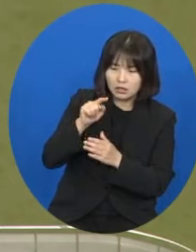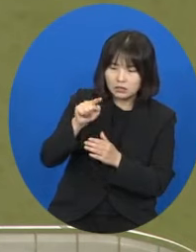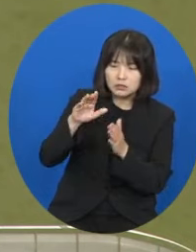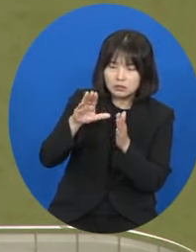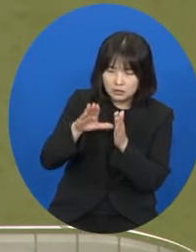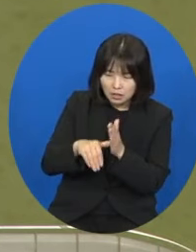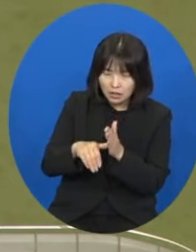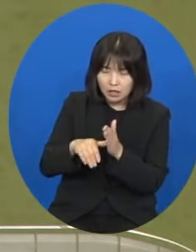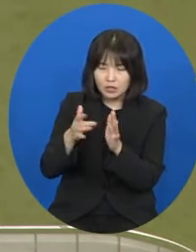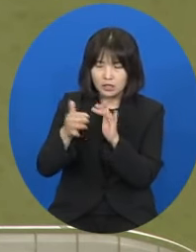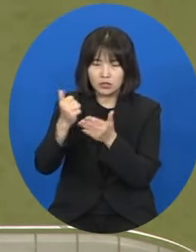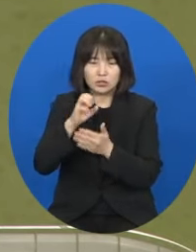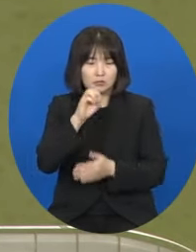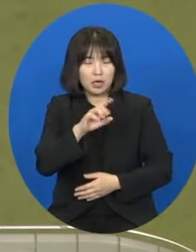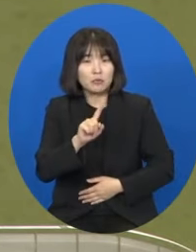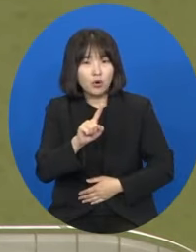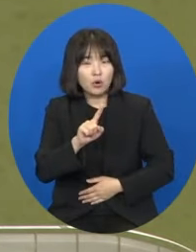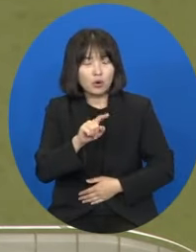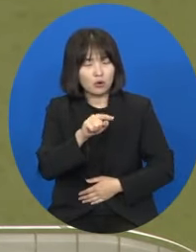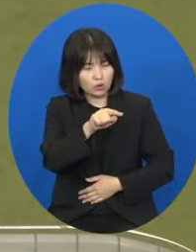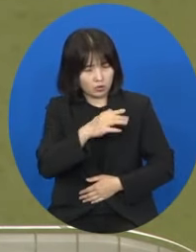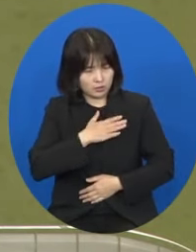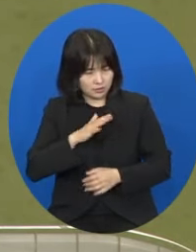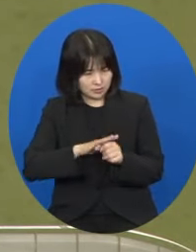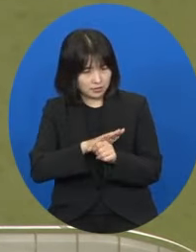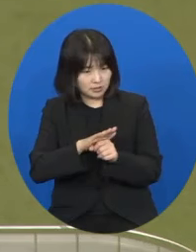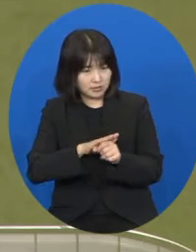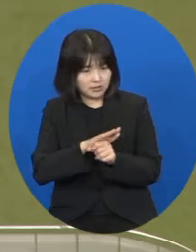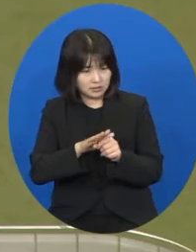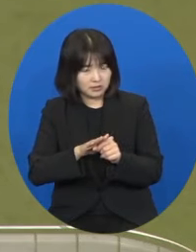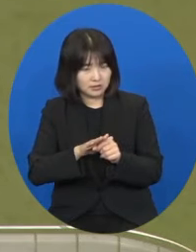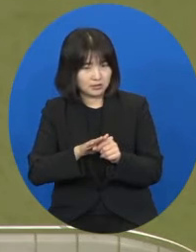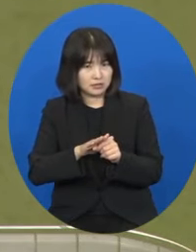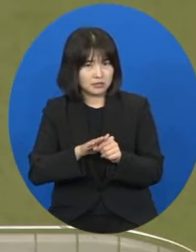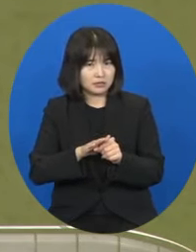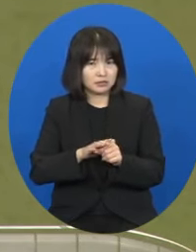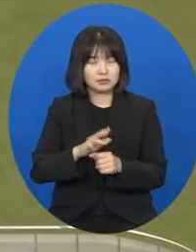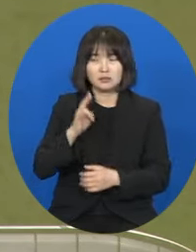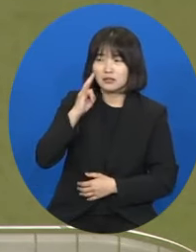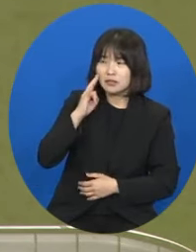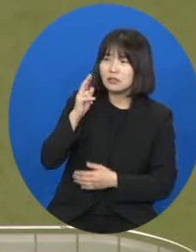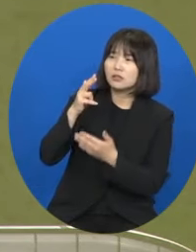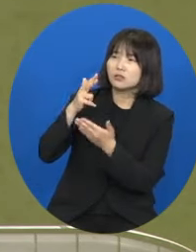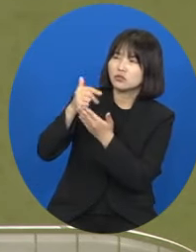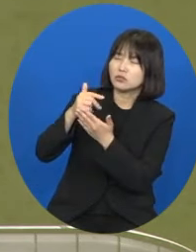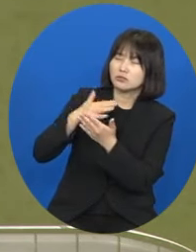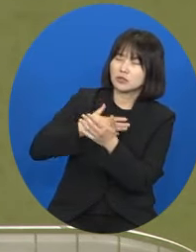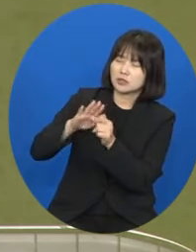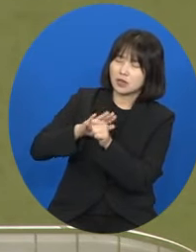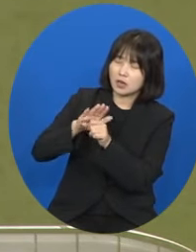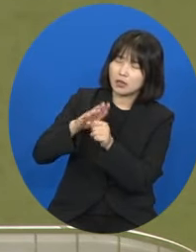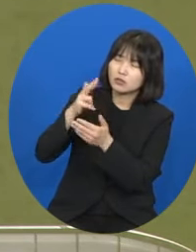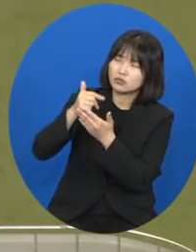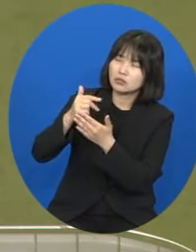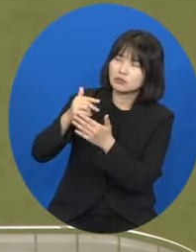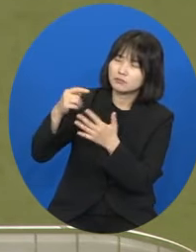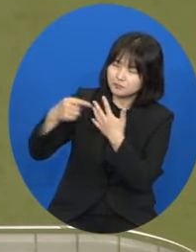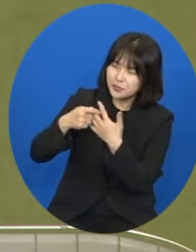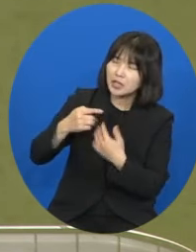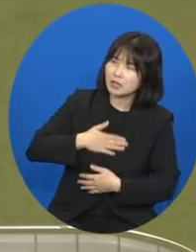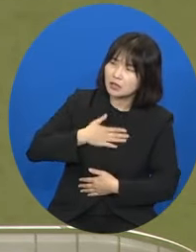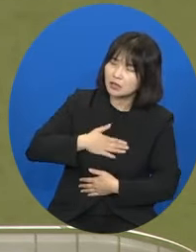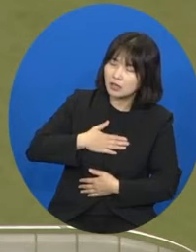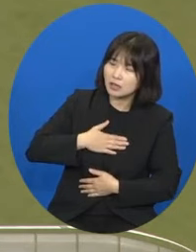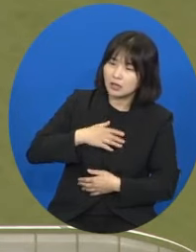하십니까? 베드로야, 너가 나를 사랑하지? 네, 제가 주님을 사랑한 거 주님이 아십니다. 그 왜